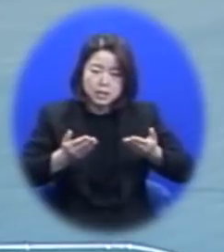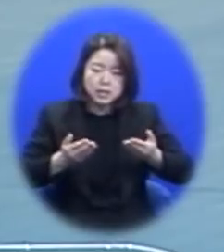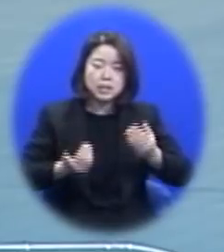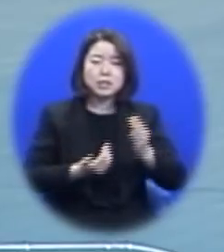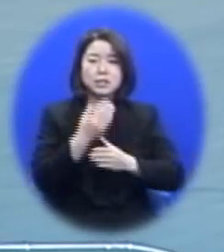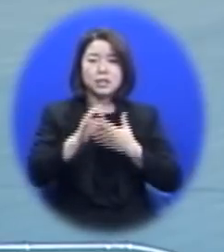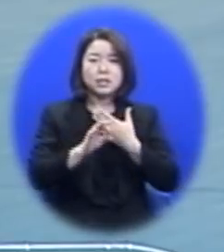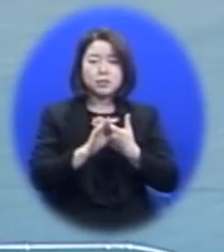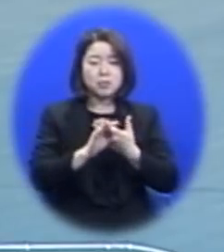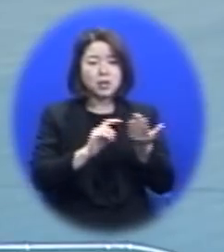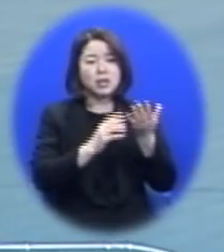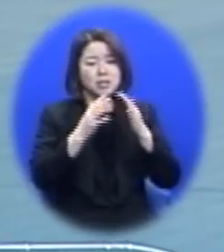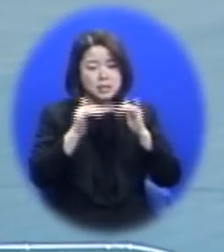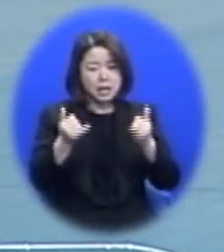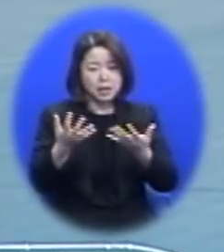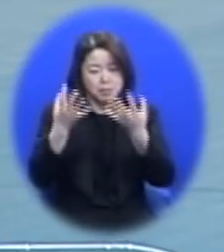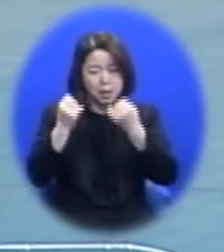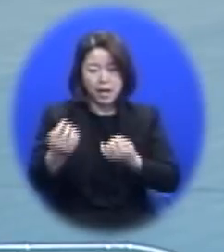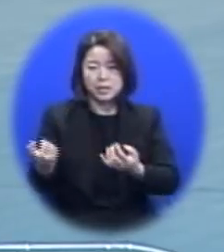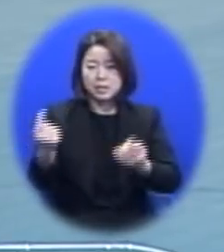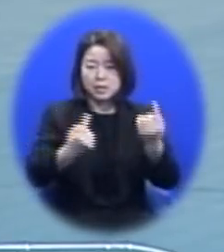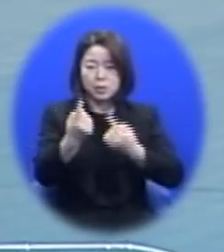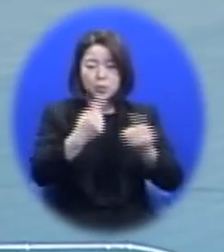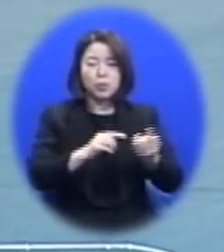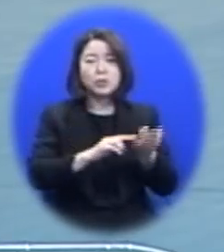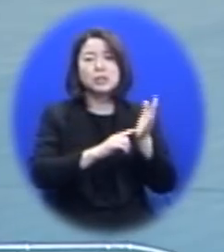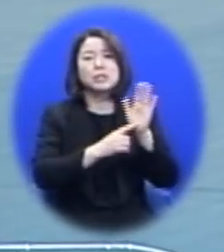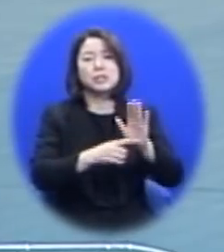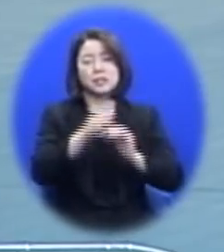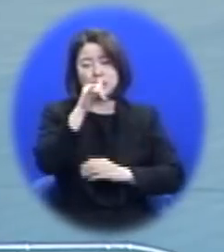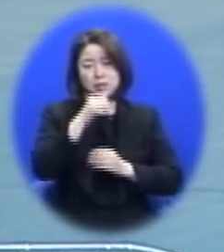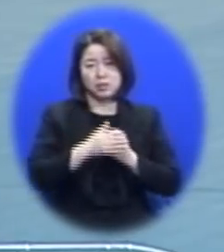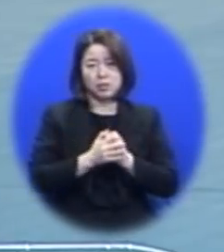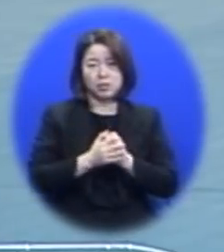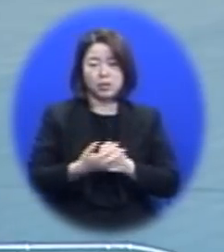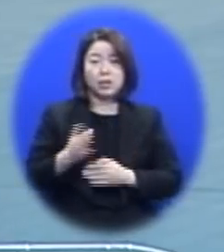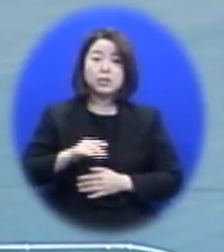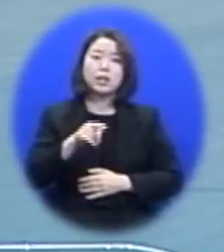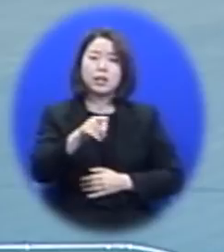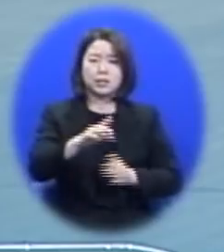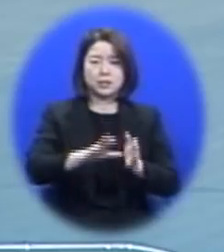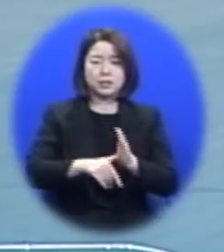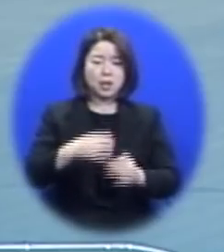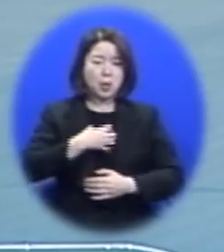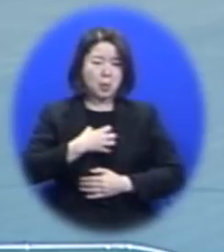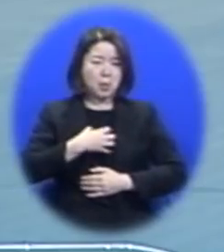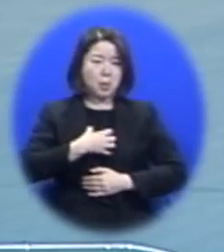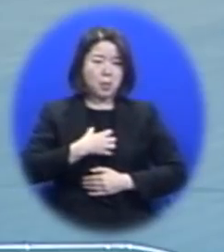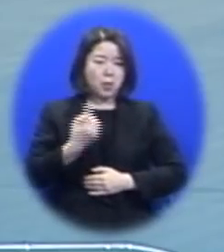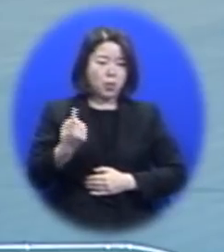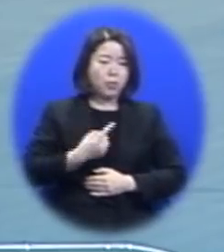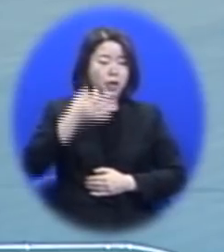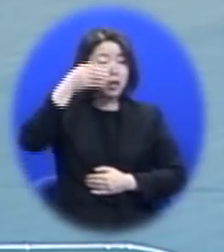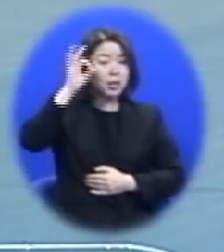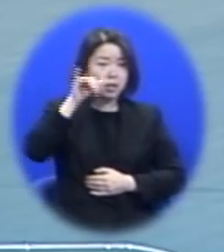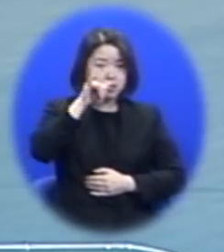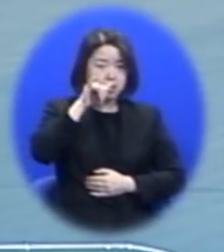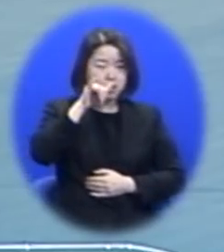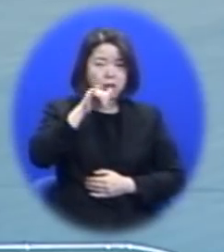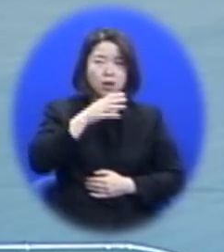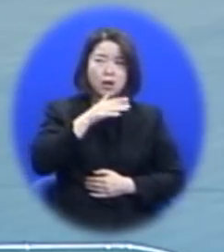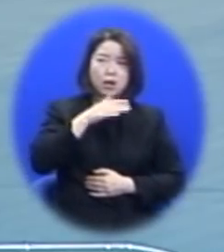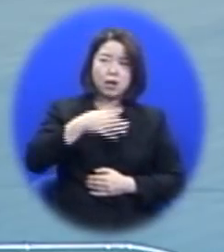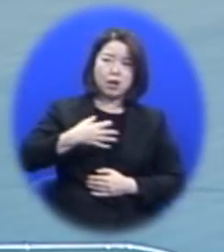모이는 일이 뒤따라옵니다. 그런데 그때 위기가 온다는 것을 깨달았어요. 위기가 오고